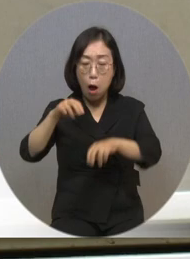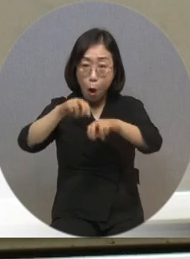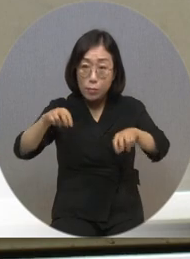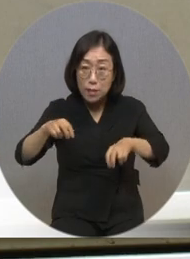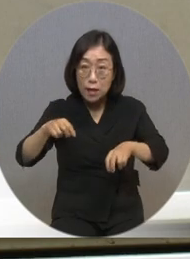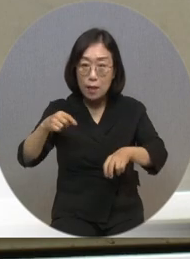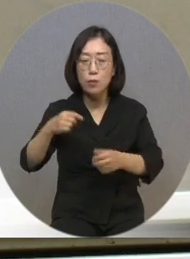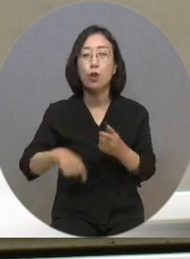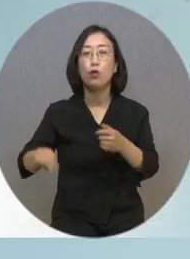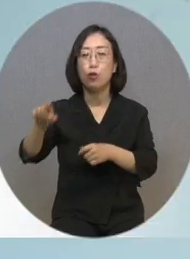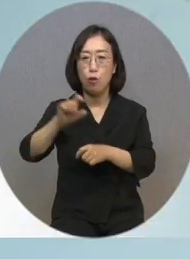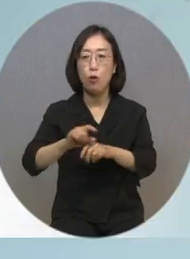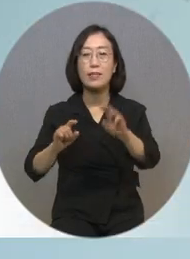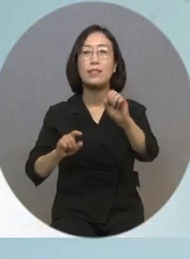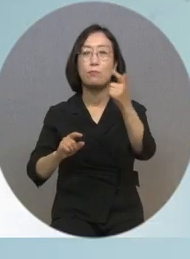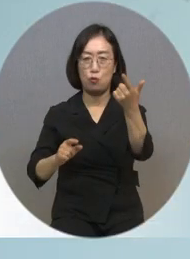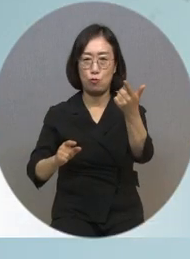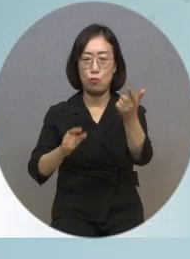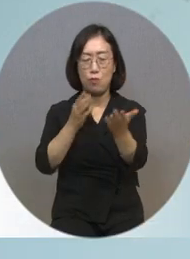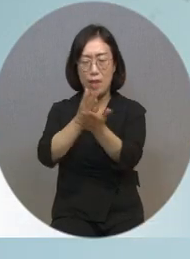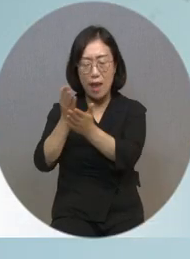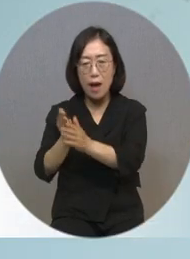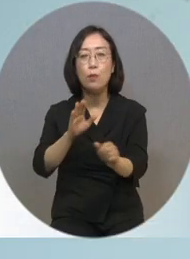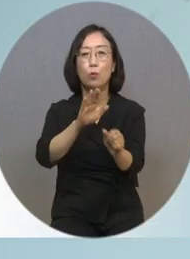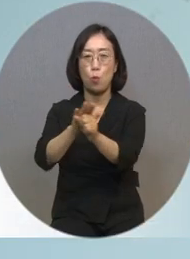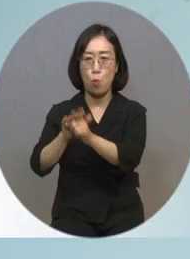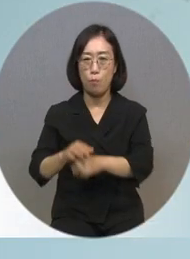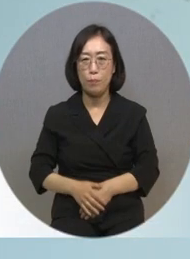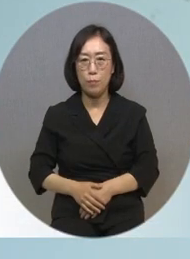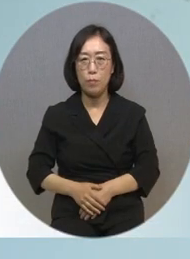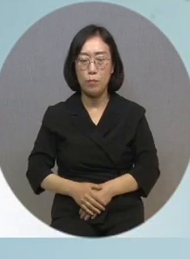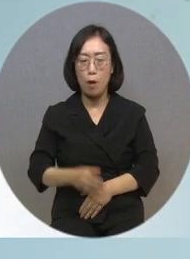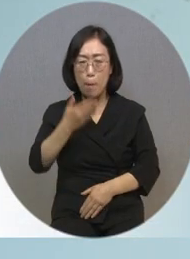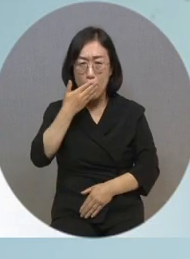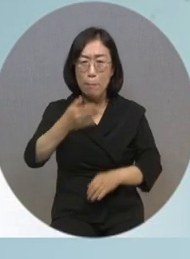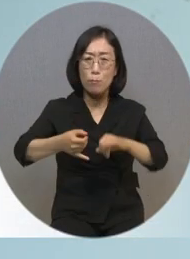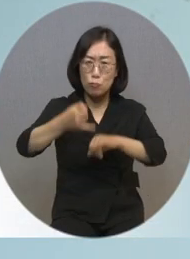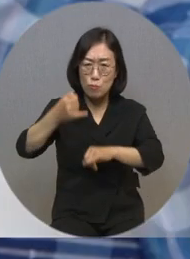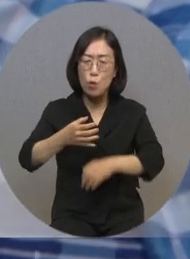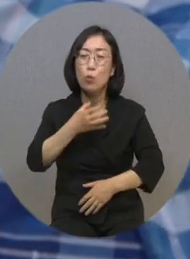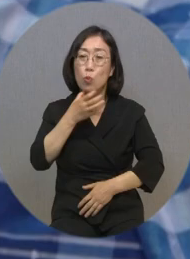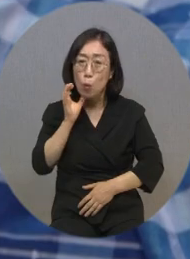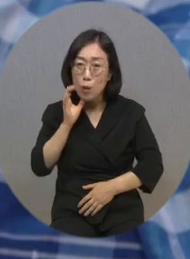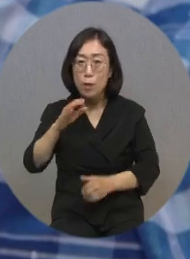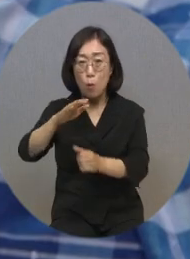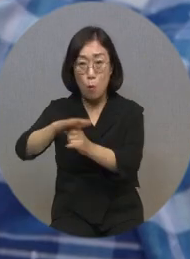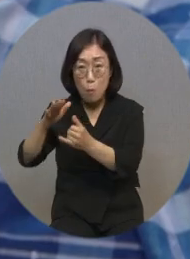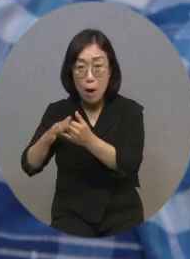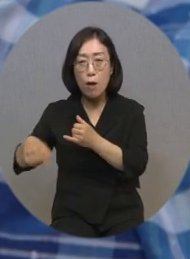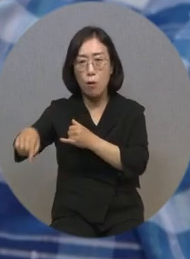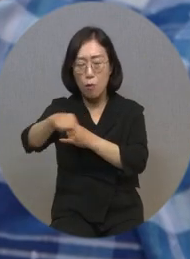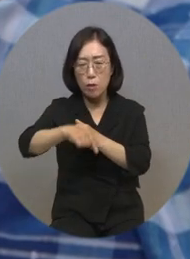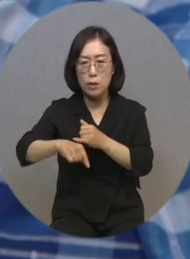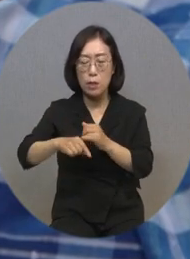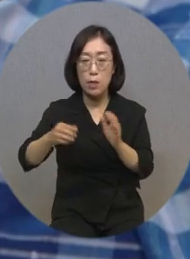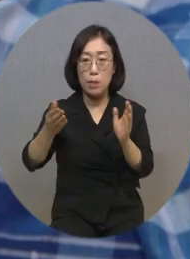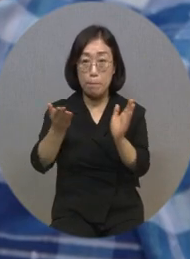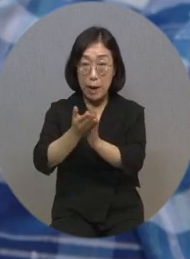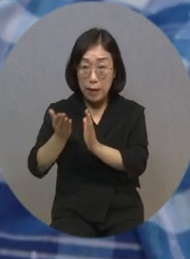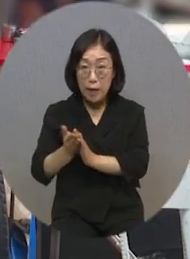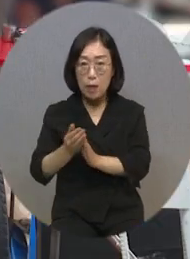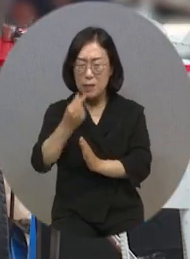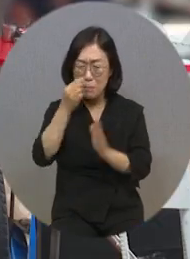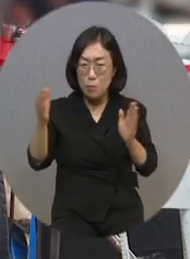확대합니다. 또한 어르신과 결식 우려 아동, 쪽방 주민 등 취약계층 대상별로 맞춤 지원을